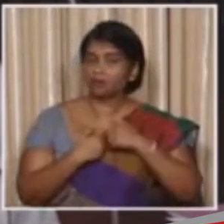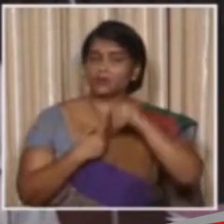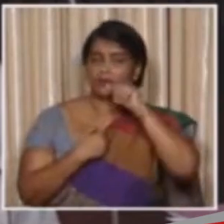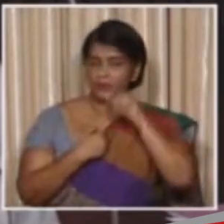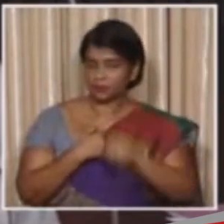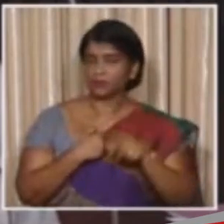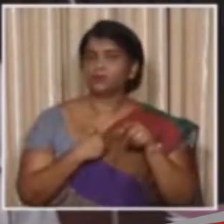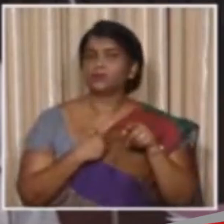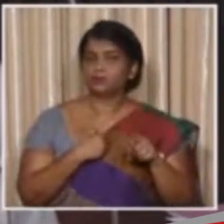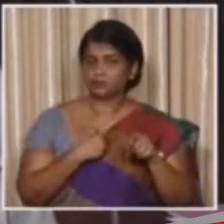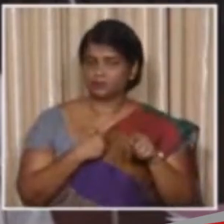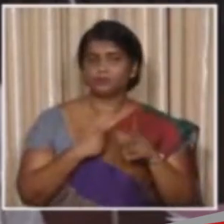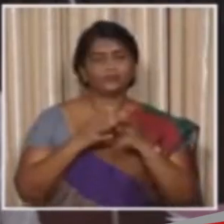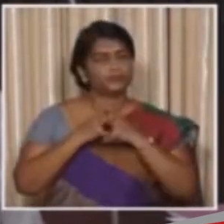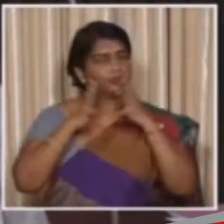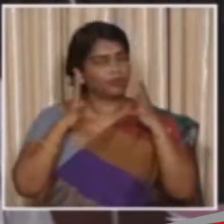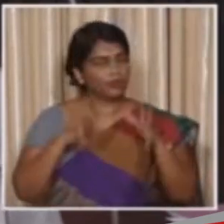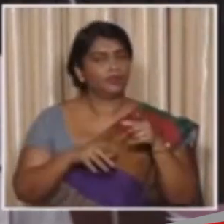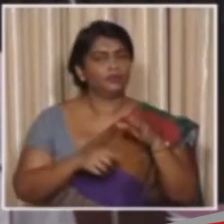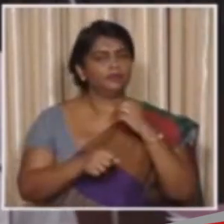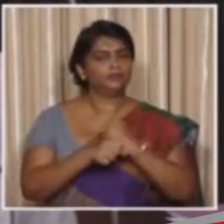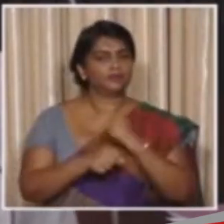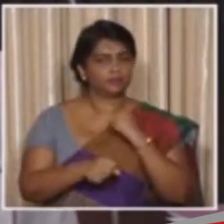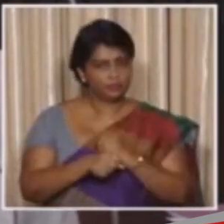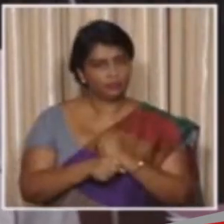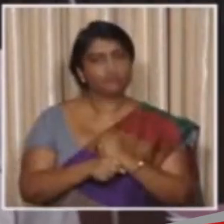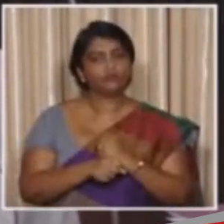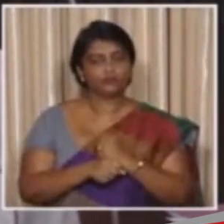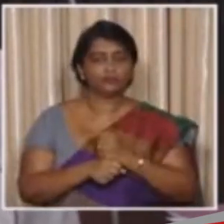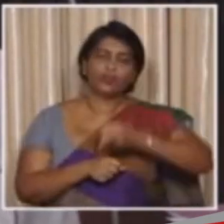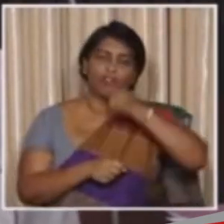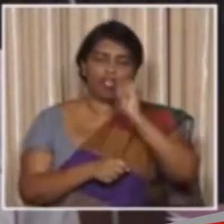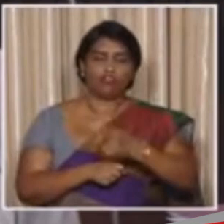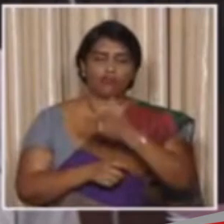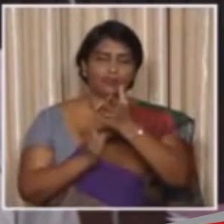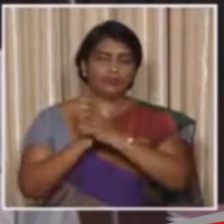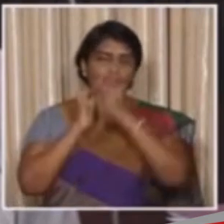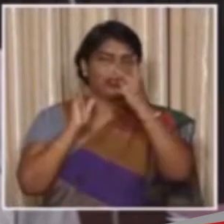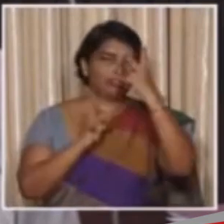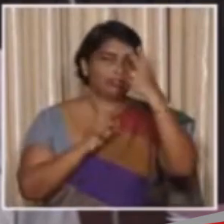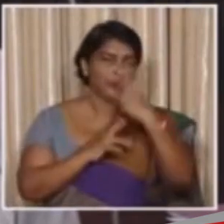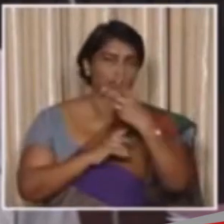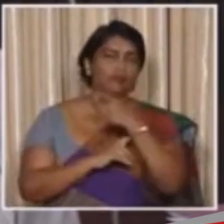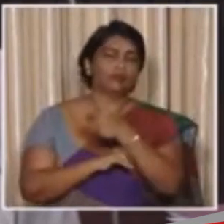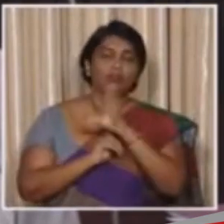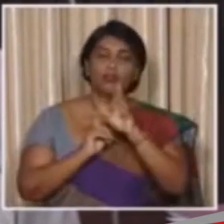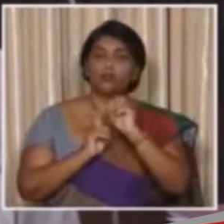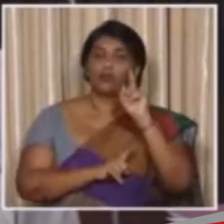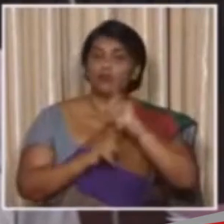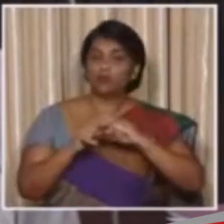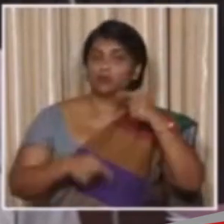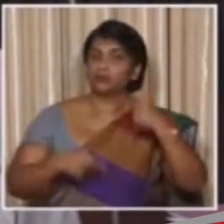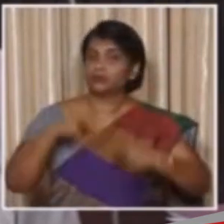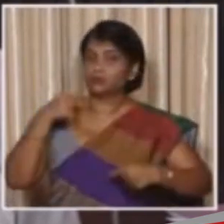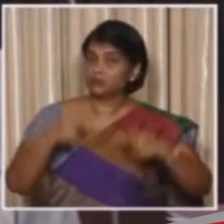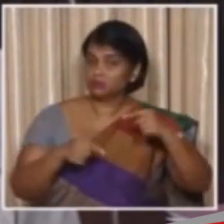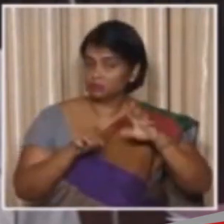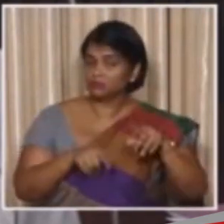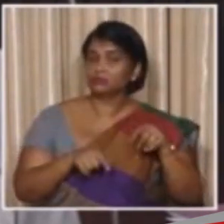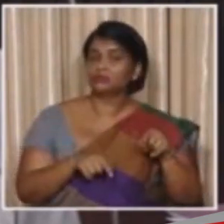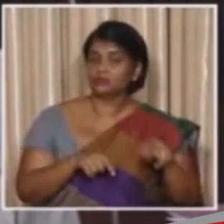අනිවාර්යයෙන්ම බහුතරයක් තියෙන ආණ්ඩුවකට කොහොමවත් සම්මත කරගන්න පුළුවන්. නමුත් පාර්ලිමේන්තුවේ වාද විවාදයක්